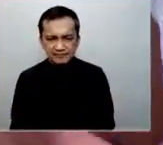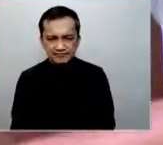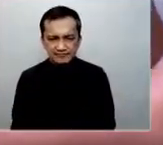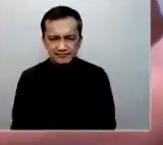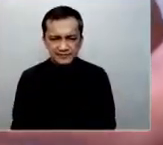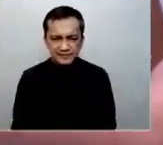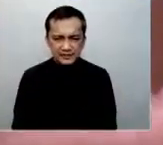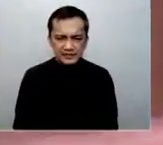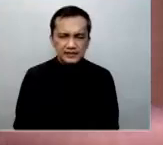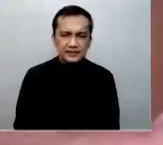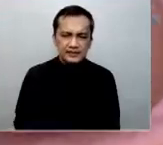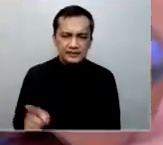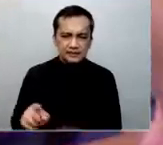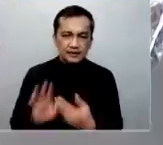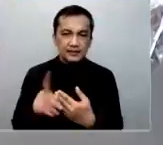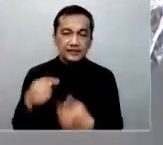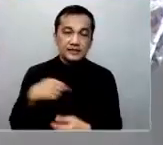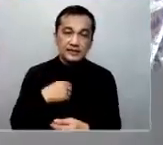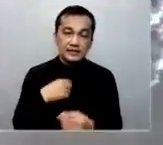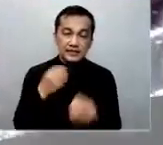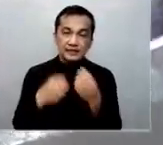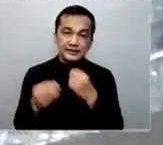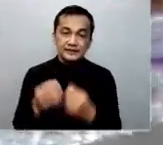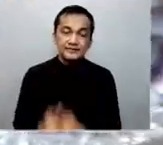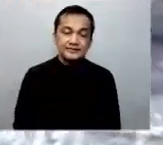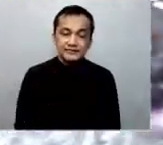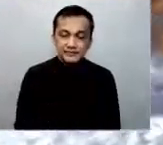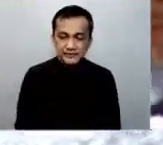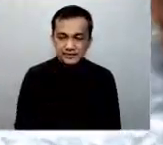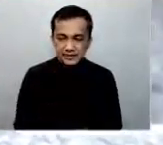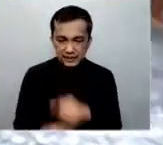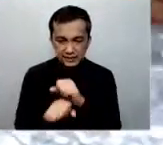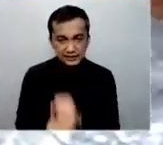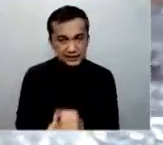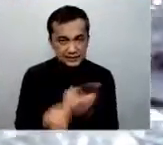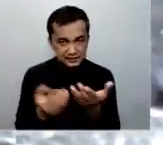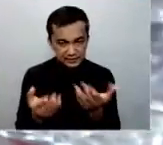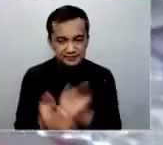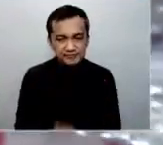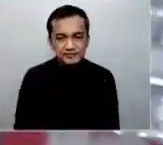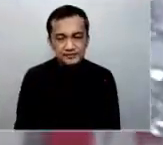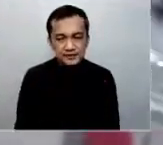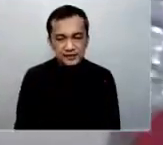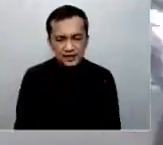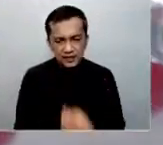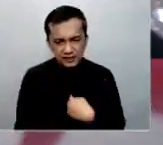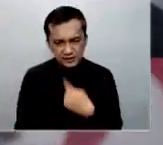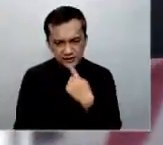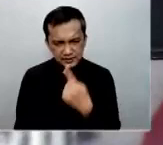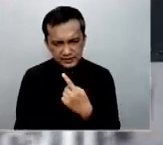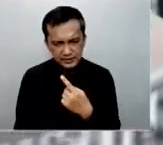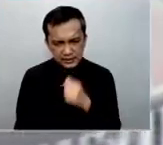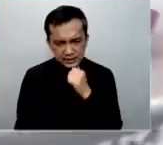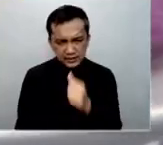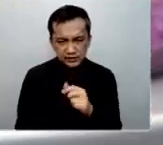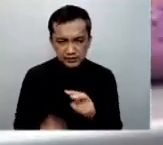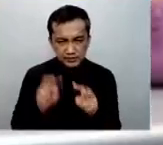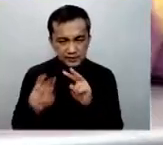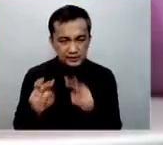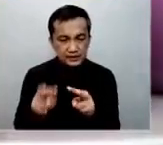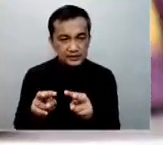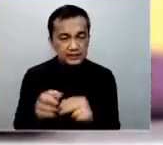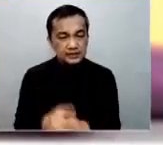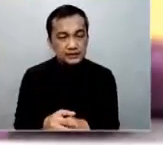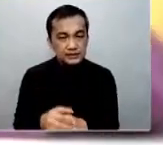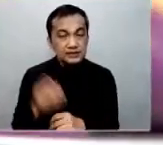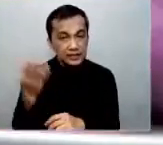Sige, balik tayo sa ating mga kakanin na nakasanayan na ninyo na. Ito nga, sabi ko. Hindi ito yung makikita ninyo, nakikita nyo